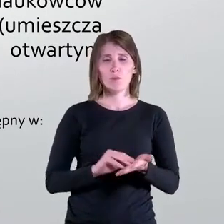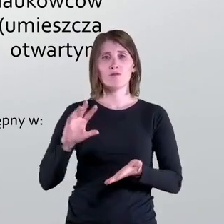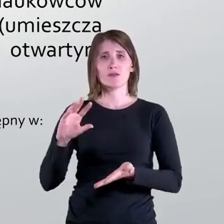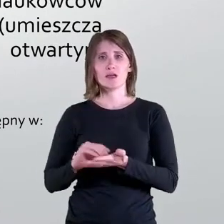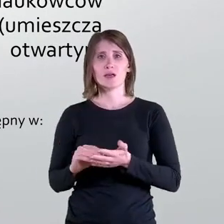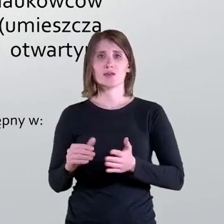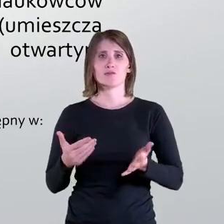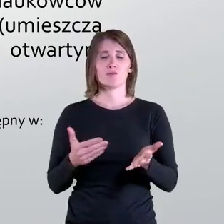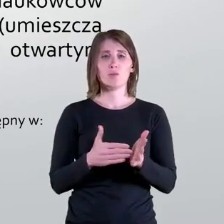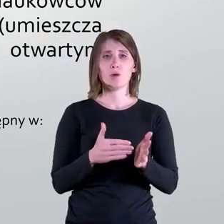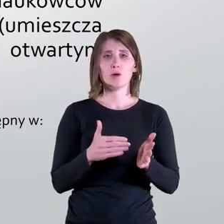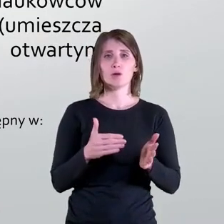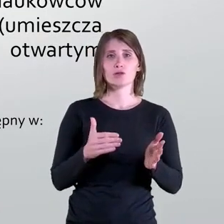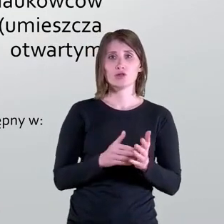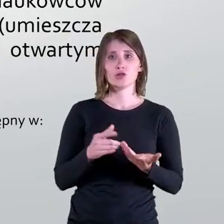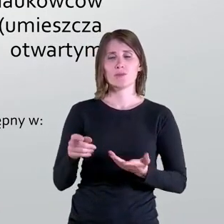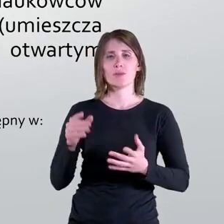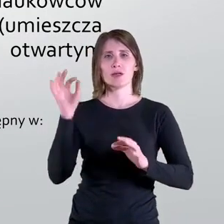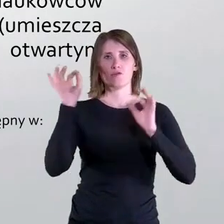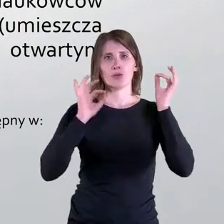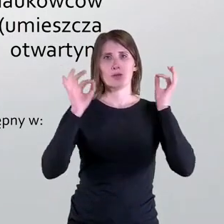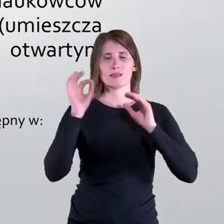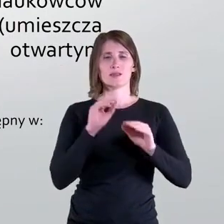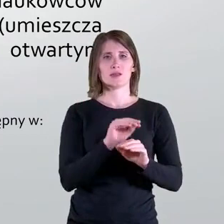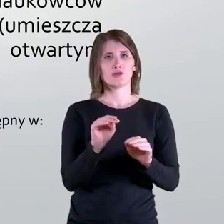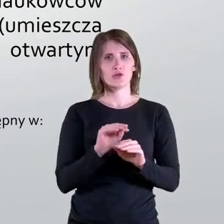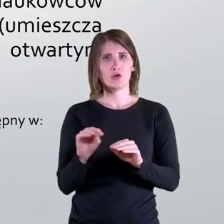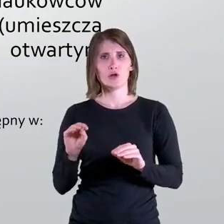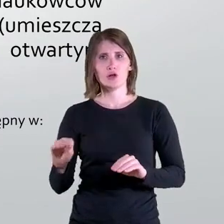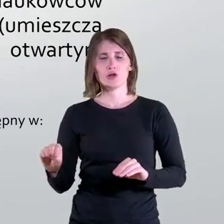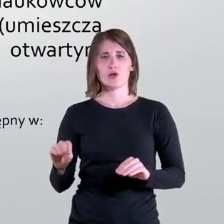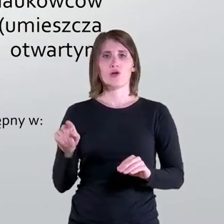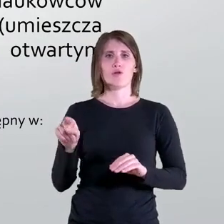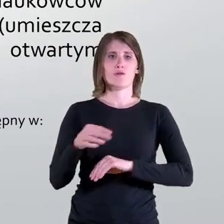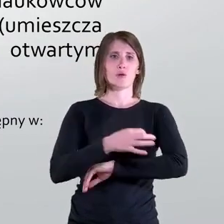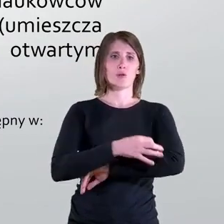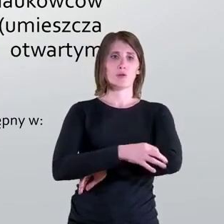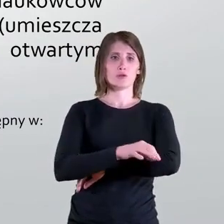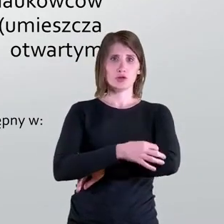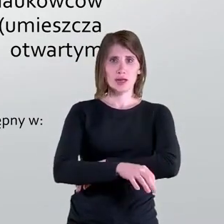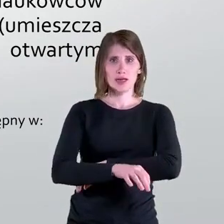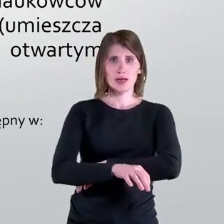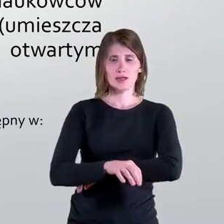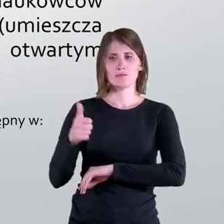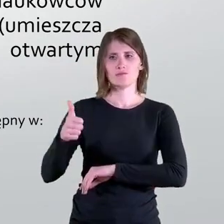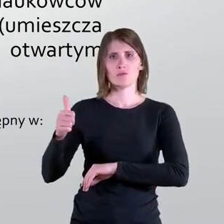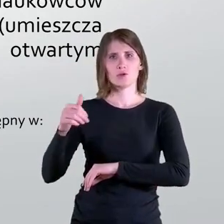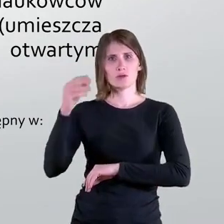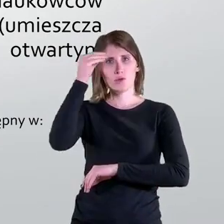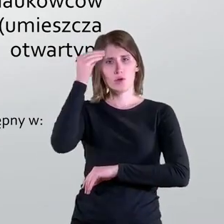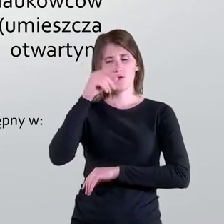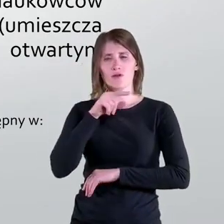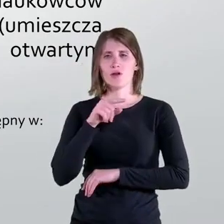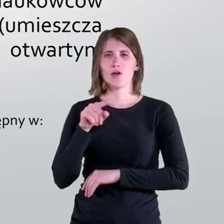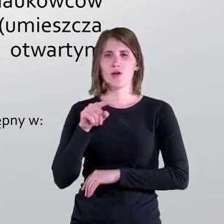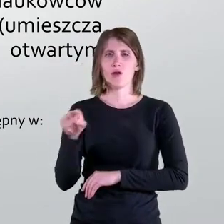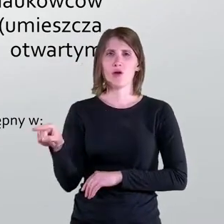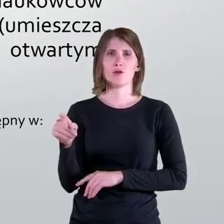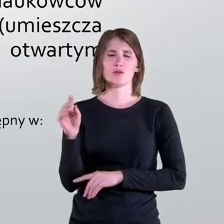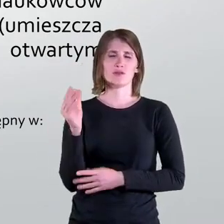potrzeby informacji szkoleniowe jednostek naukowych uczelni potrzebują